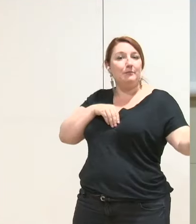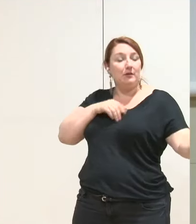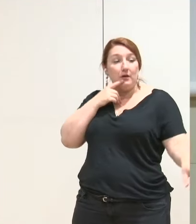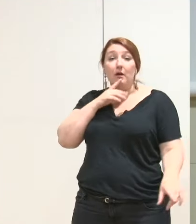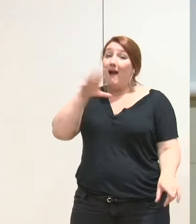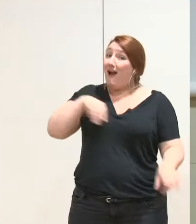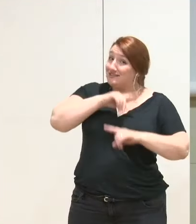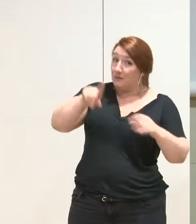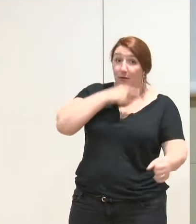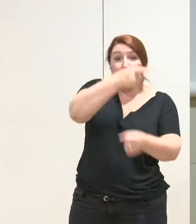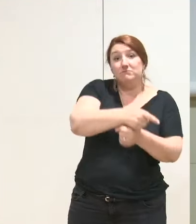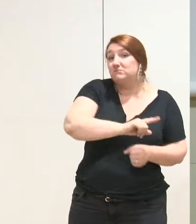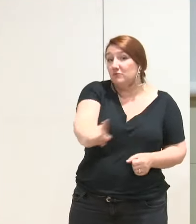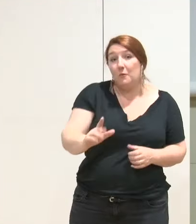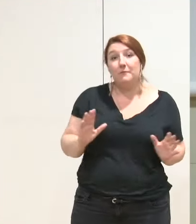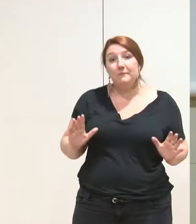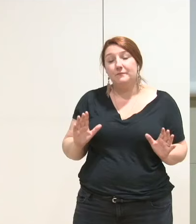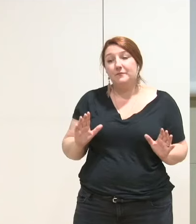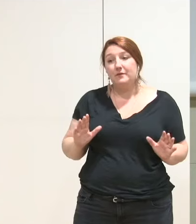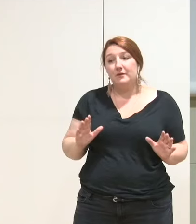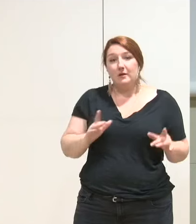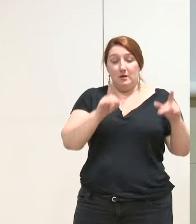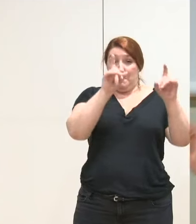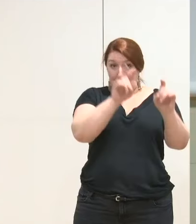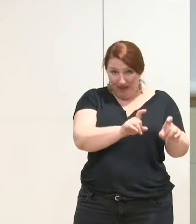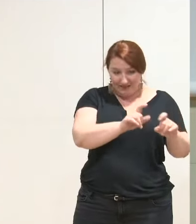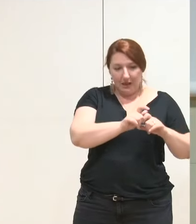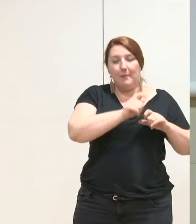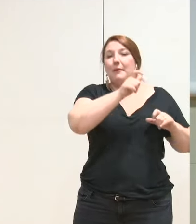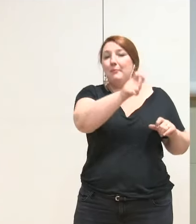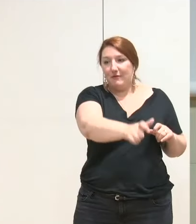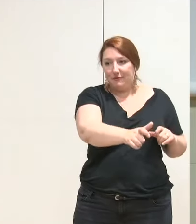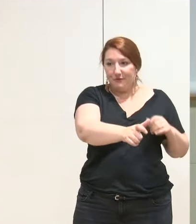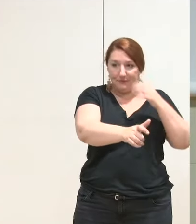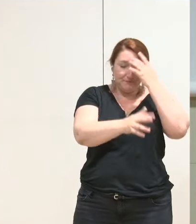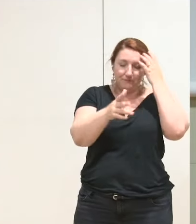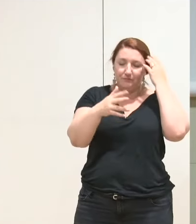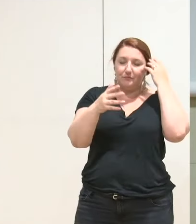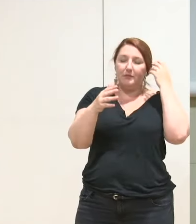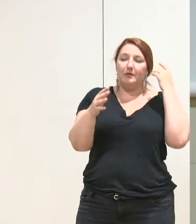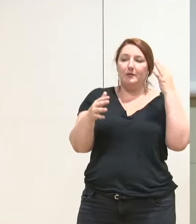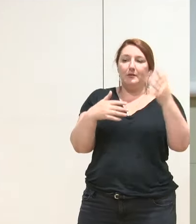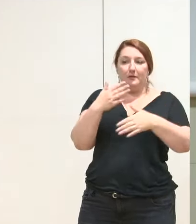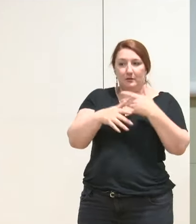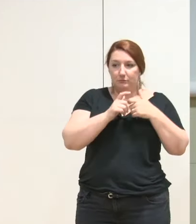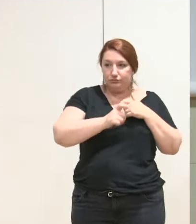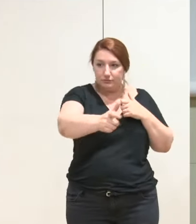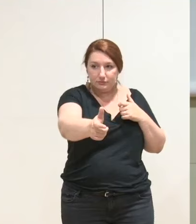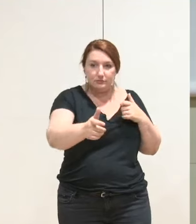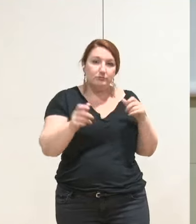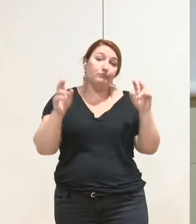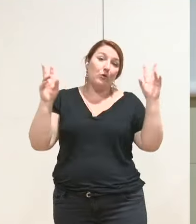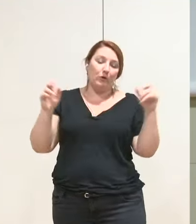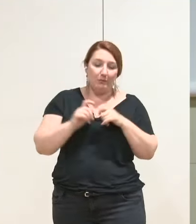aurait pas appliquer mais qui permettait ensuite par un effet par un effet d'enchaînement si j'ose